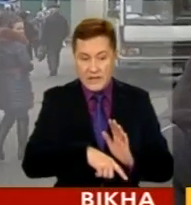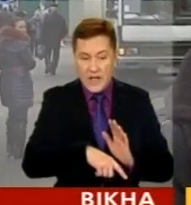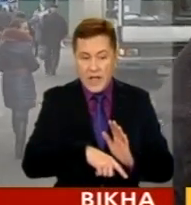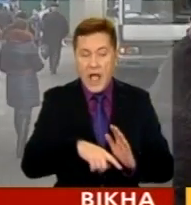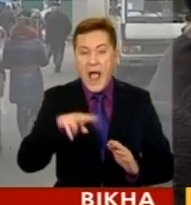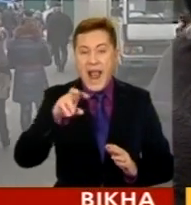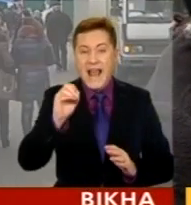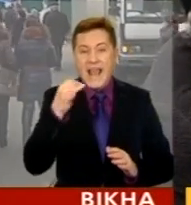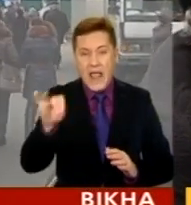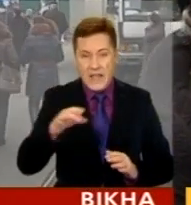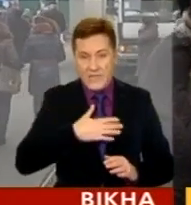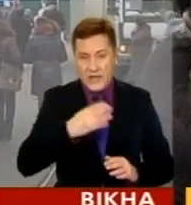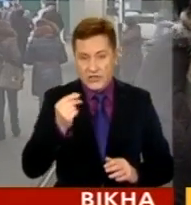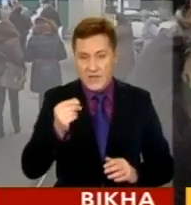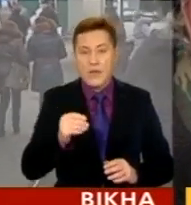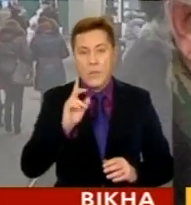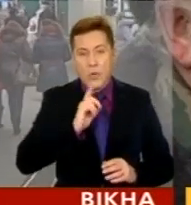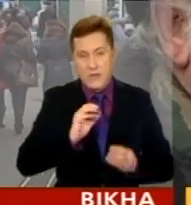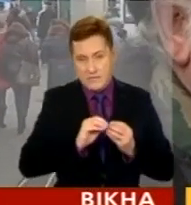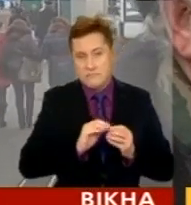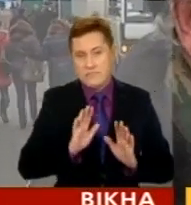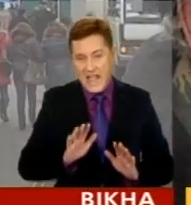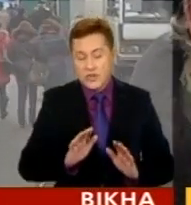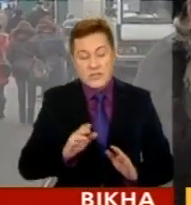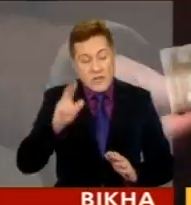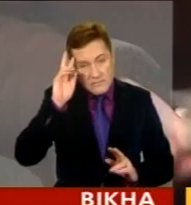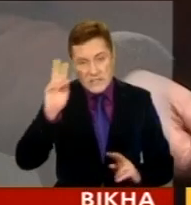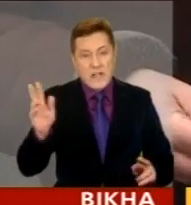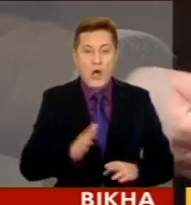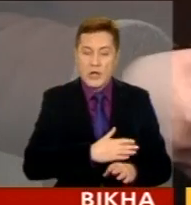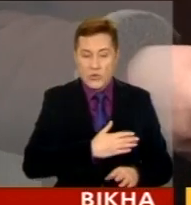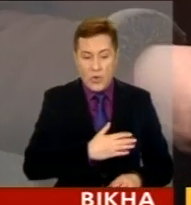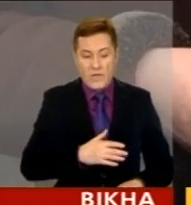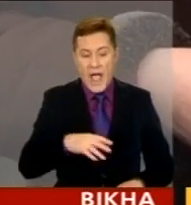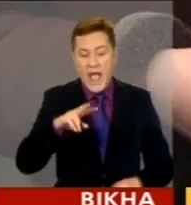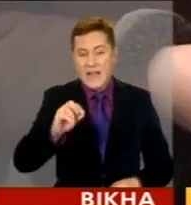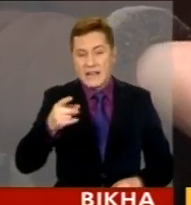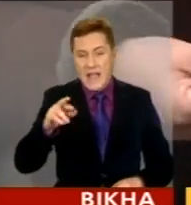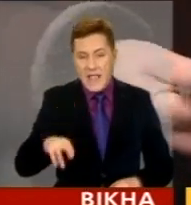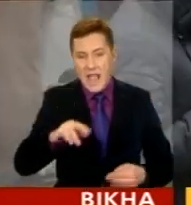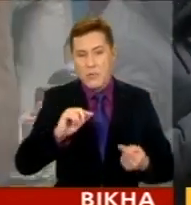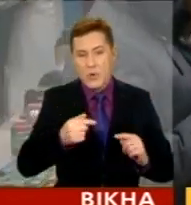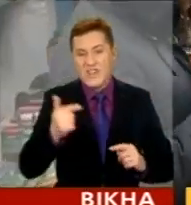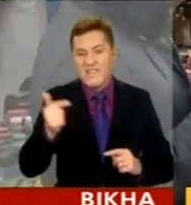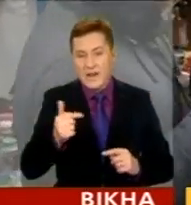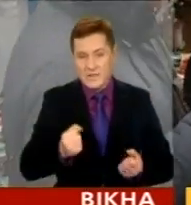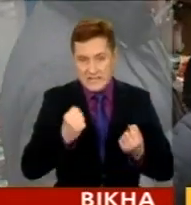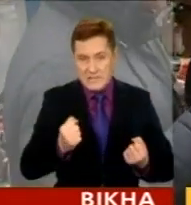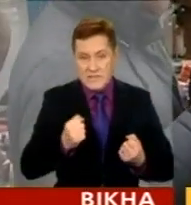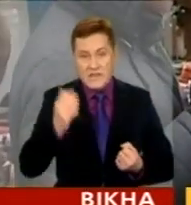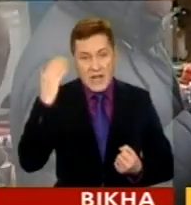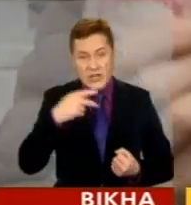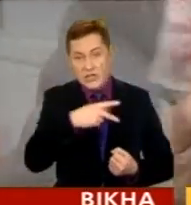Лей поки що ще держиться трошки. Не знаю, надовго чи ні. Но. Лея проти гривні значно зміцніла. Якщо раніше курс